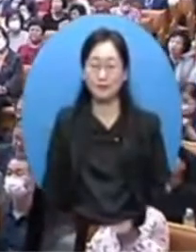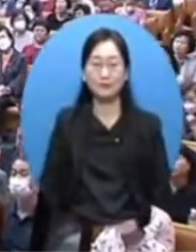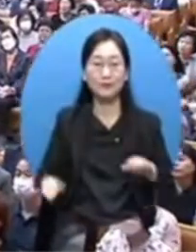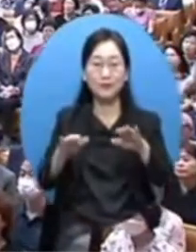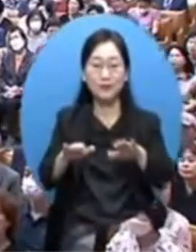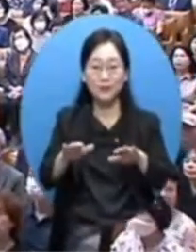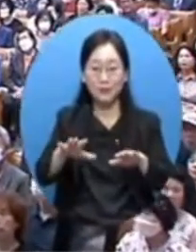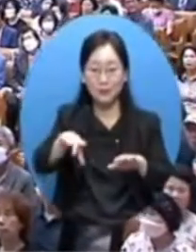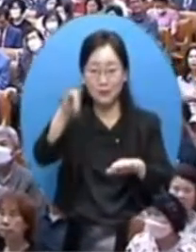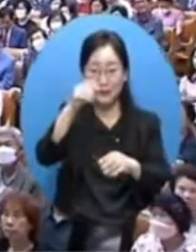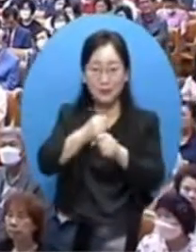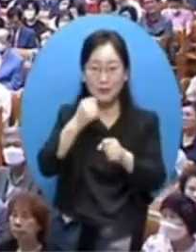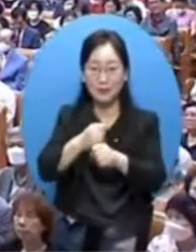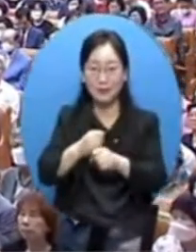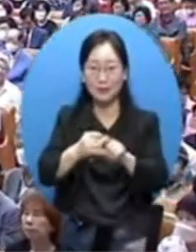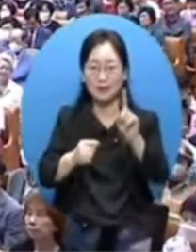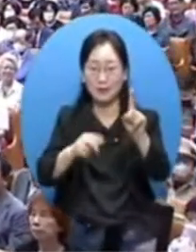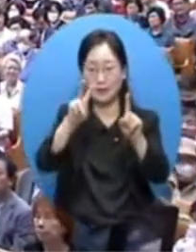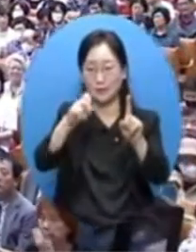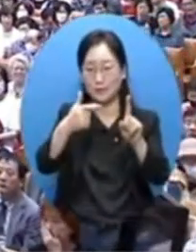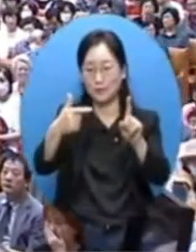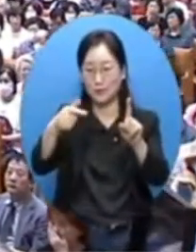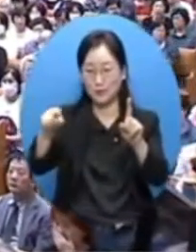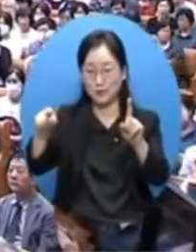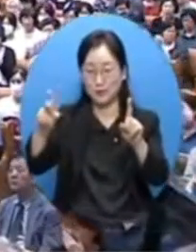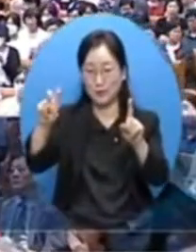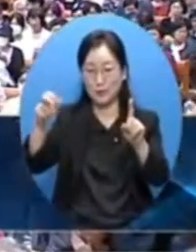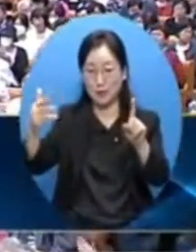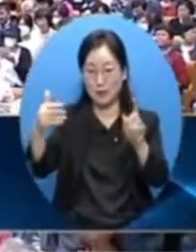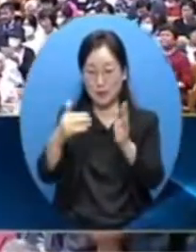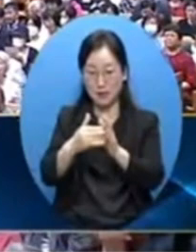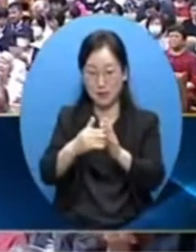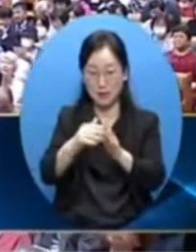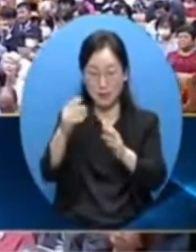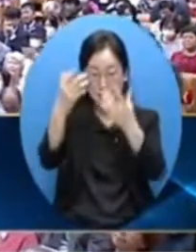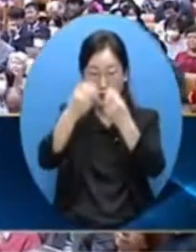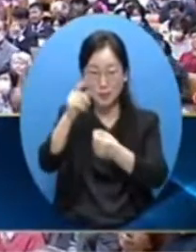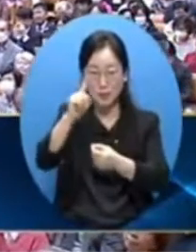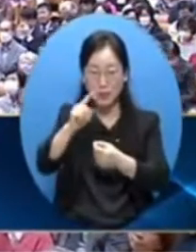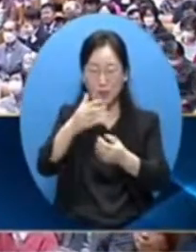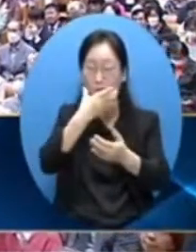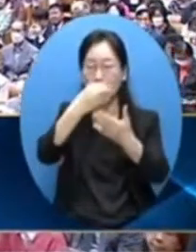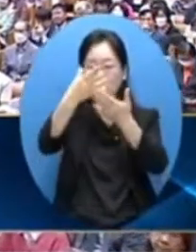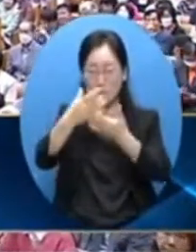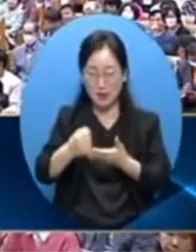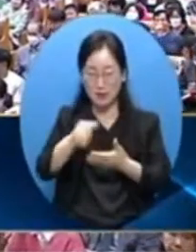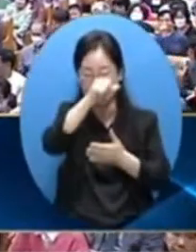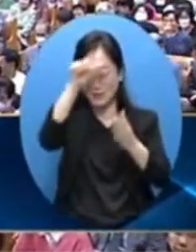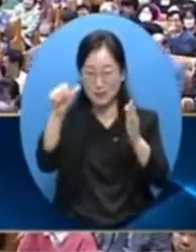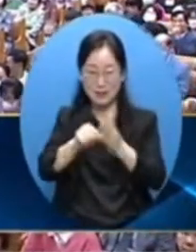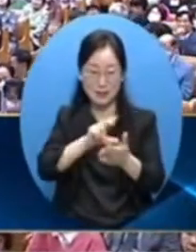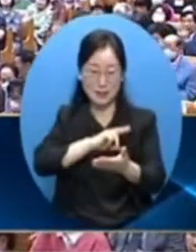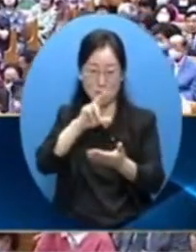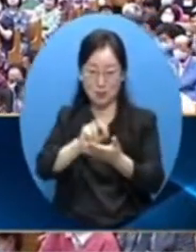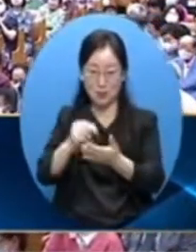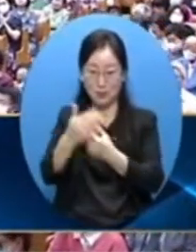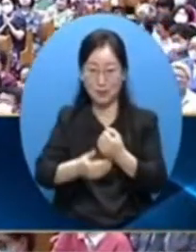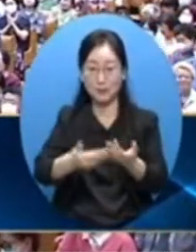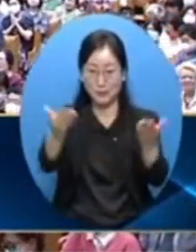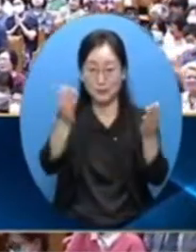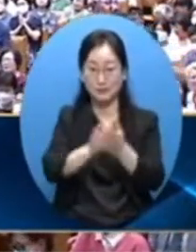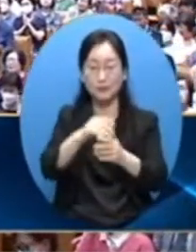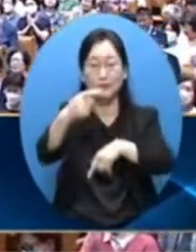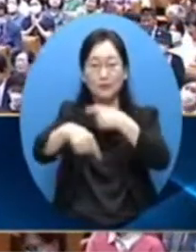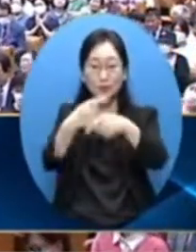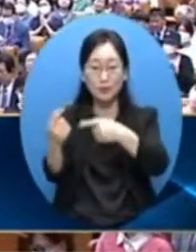오늘 창세기 1장 26절로 28절 말씀 가지고 복받은 인생 여든 제목으로 함께 말씀의 은혜를 나누기 원합니다. 제목을